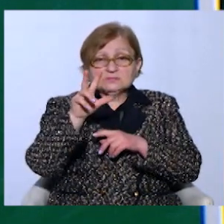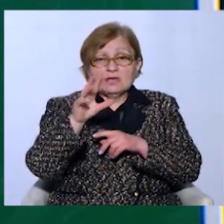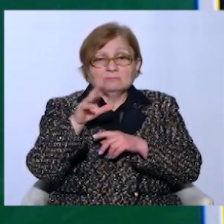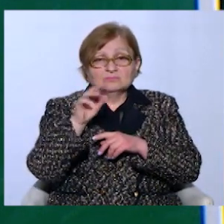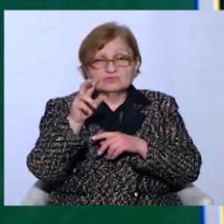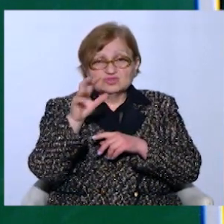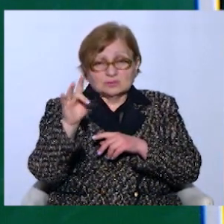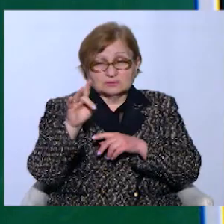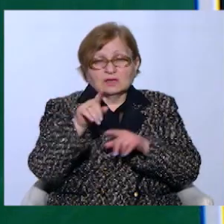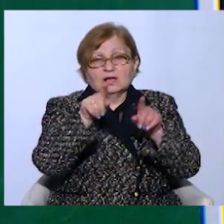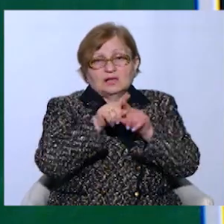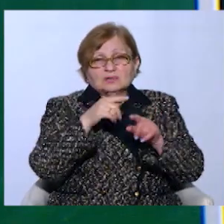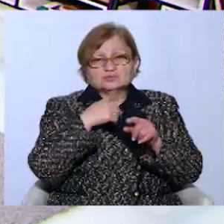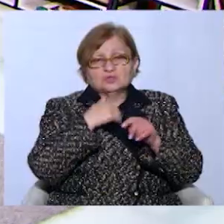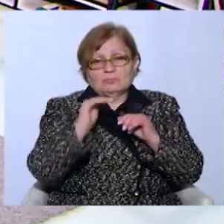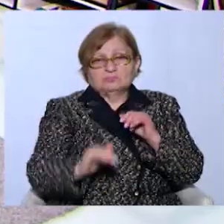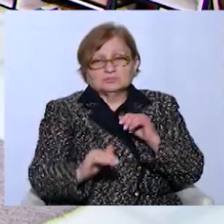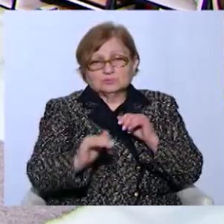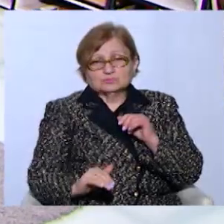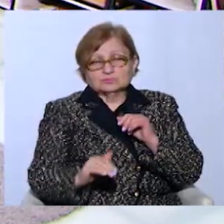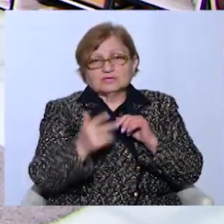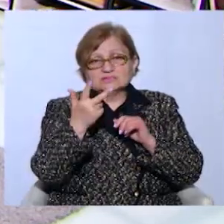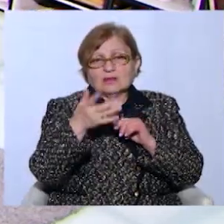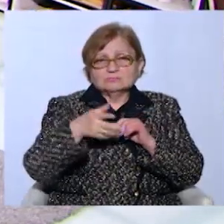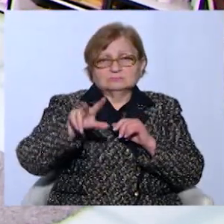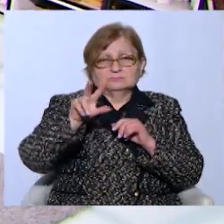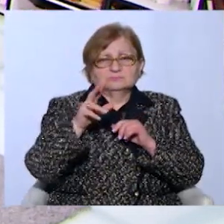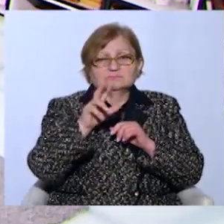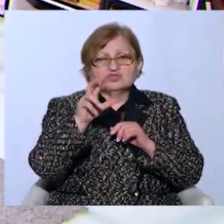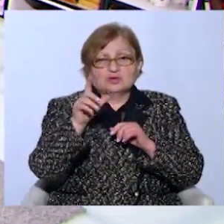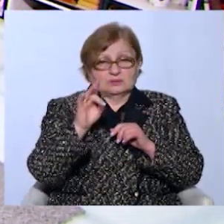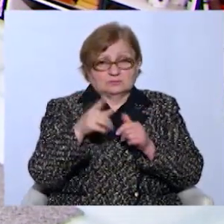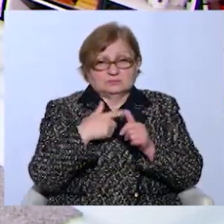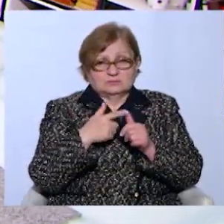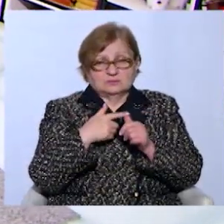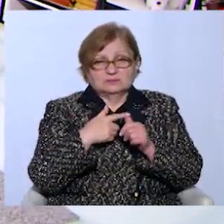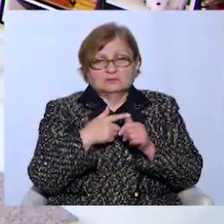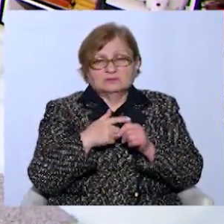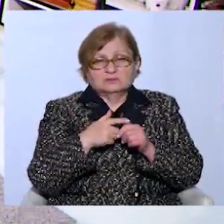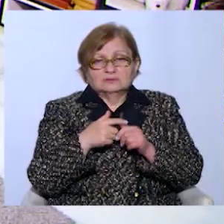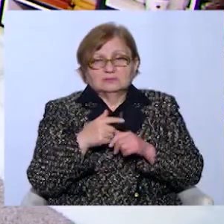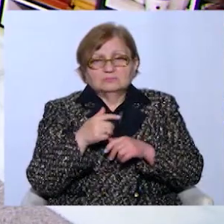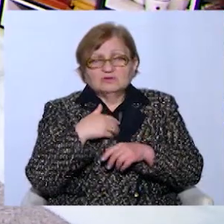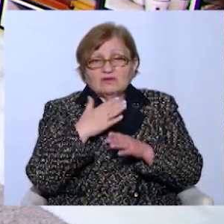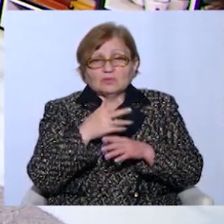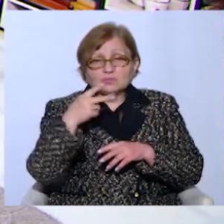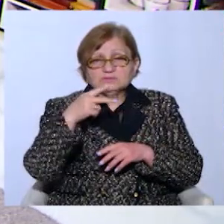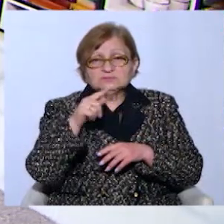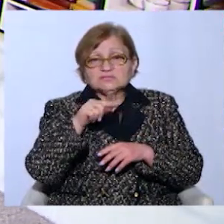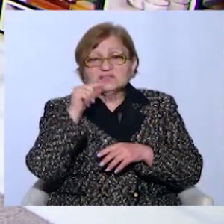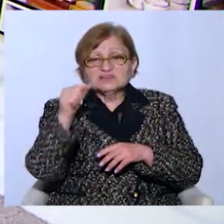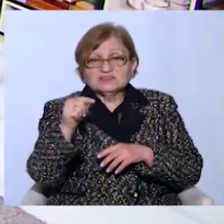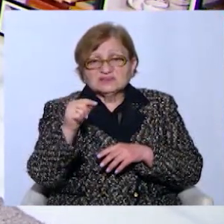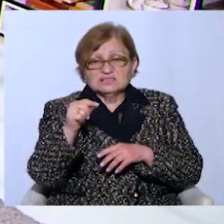ჯერ უმცროსი. ესენი ხშირად დაგჭირდება ჩვენ. მე თუ ვარ შენზე 20-ით უფროსი, შენ ხარ